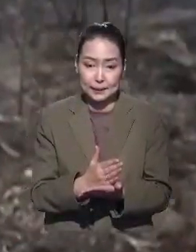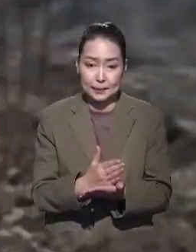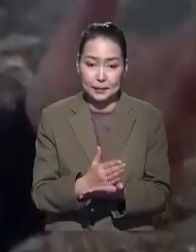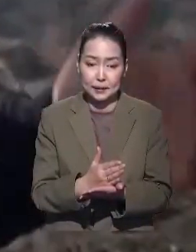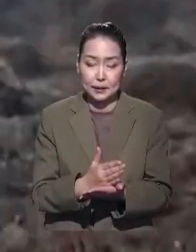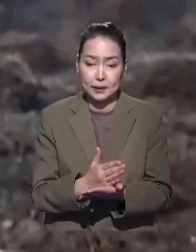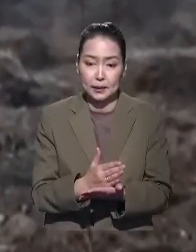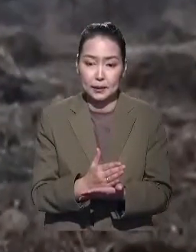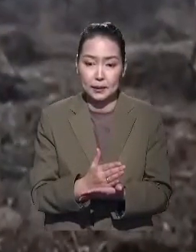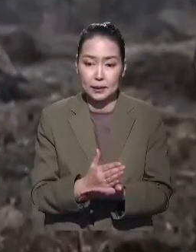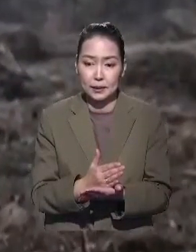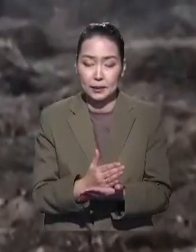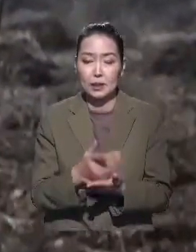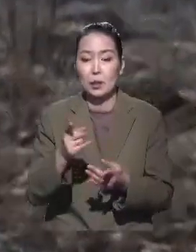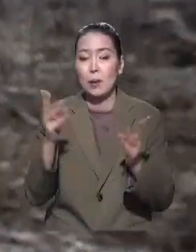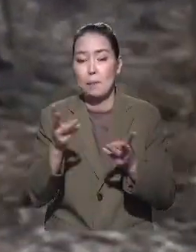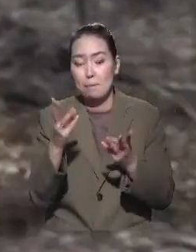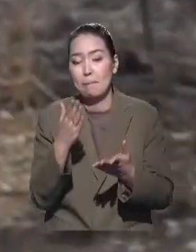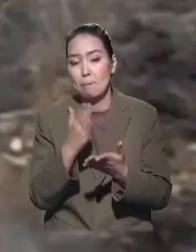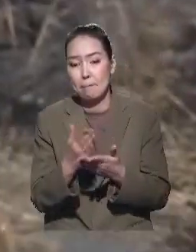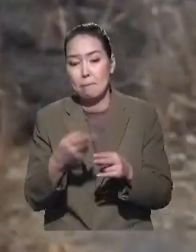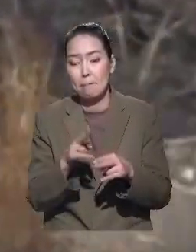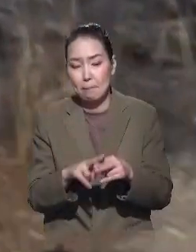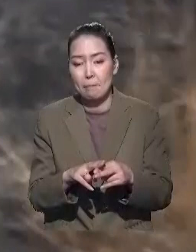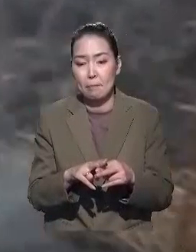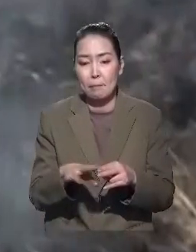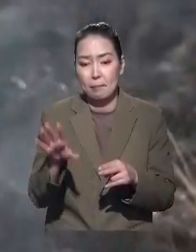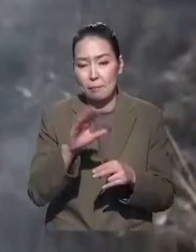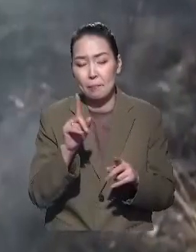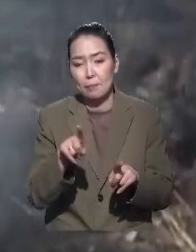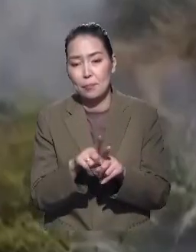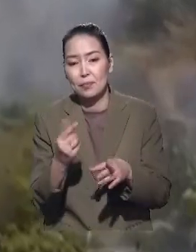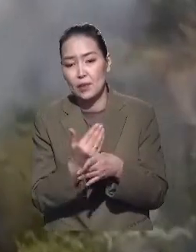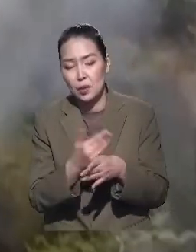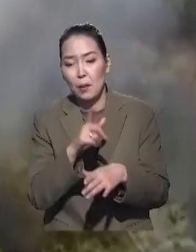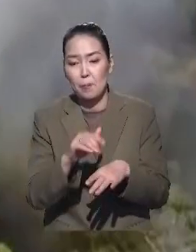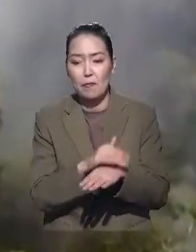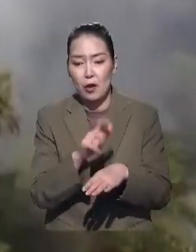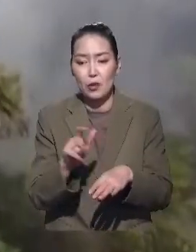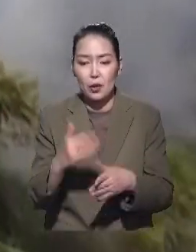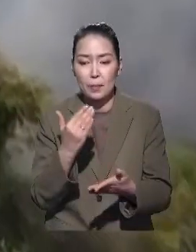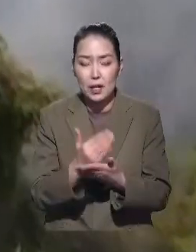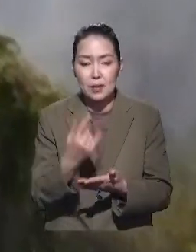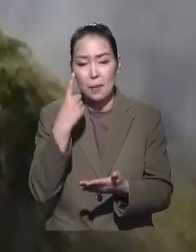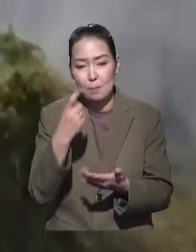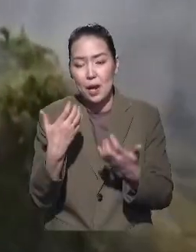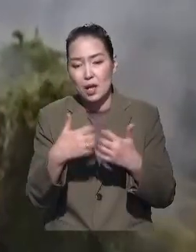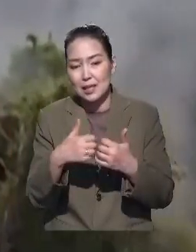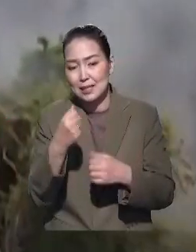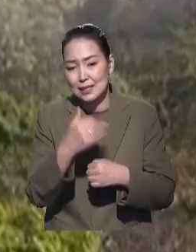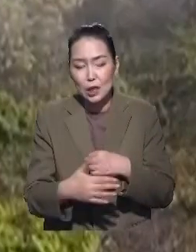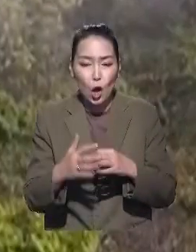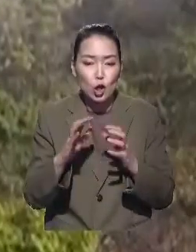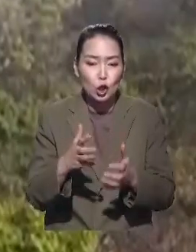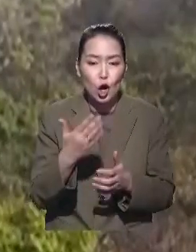В пустошах много лесных пожаров. У нас осталось несколько рюкзаков. Нам также помогают волонтеры. Отмечу, по данным аналитиков центра Global Forest